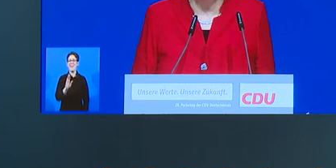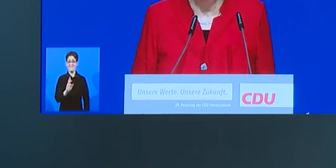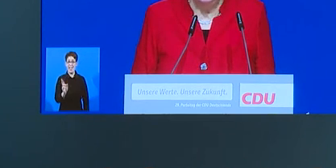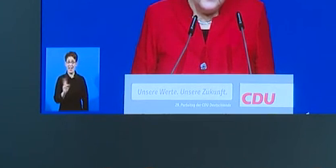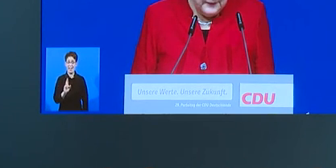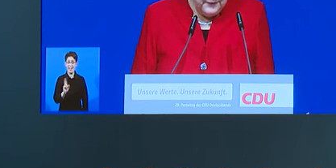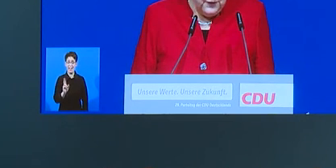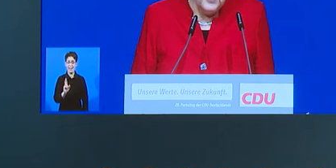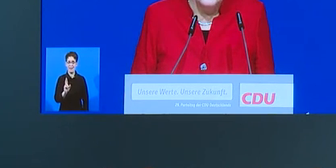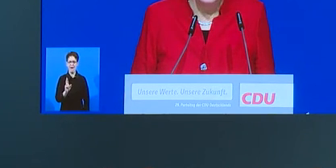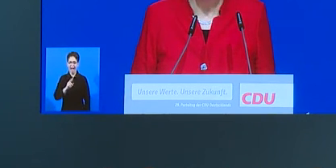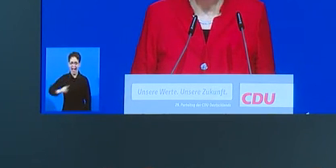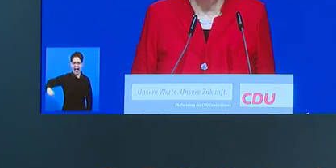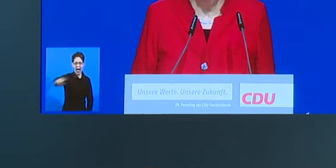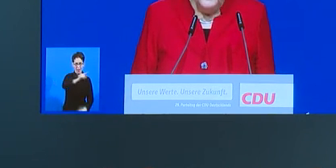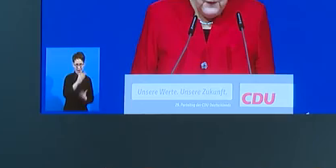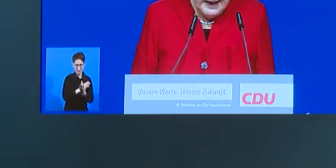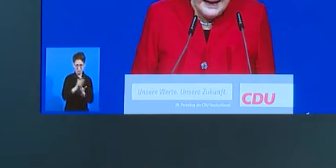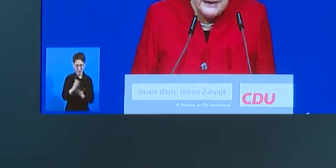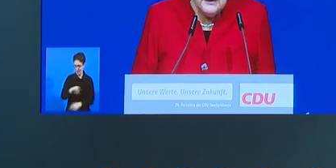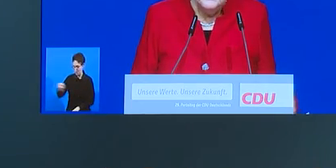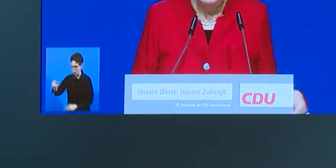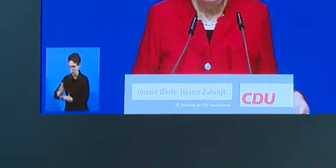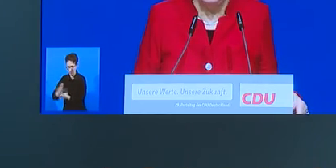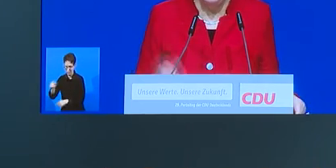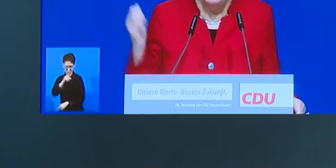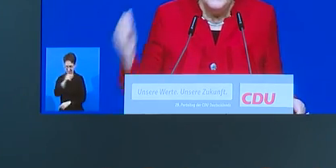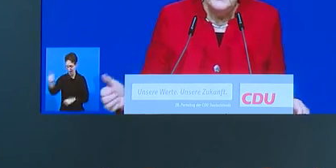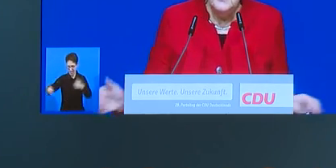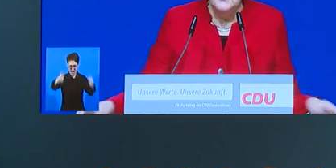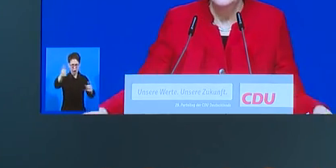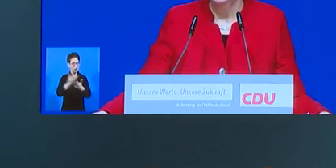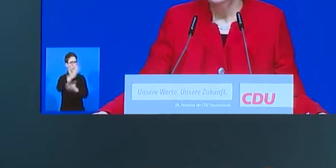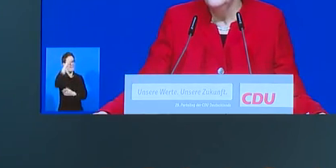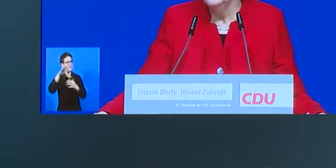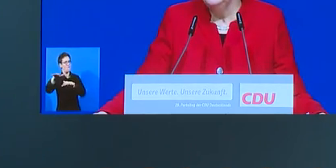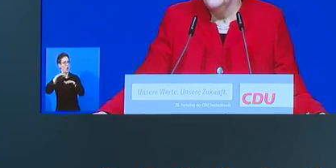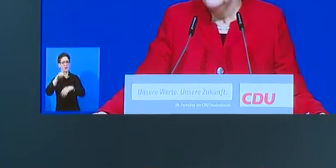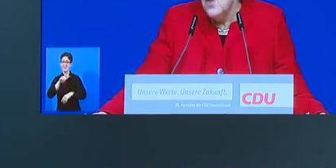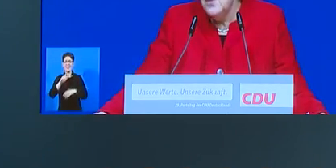Das ganze Volk, das bestimmen wir alle, nicht ein paar wenige.